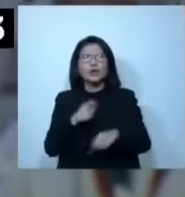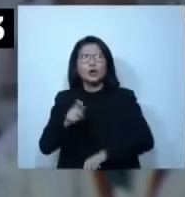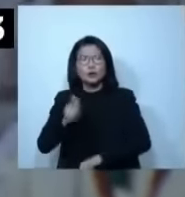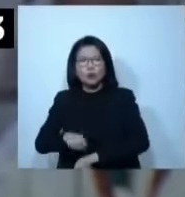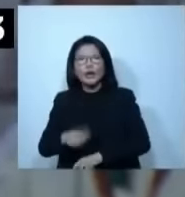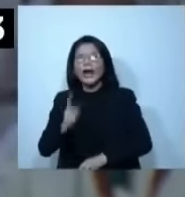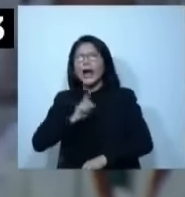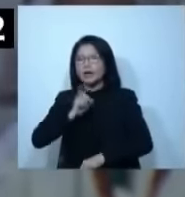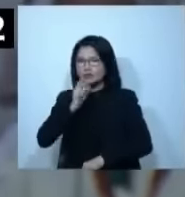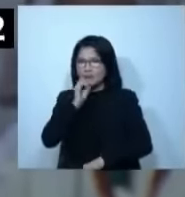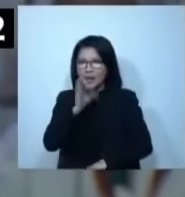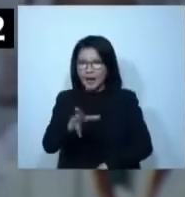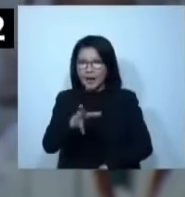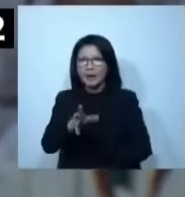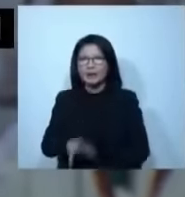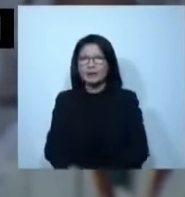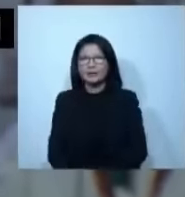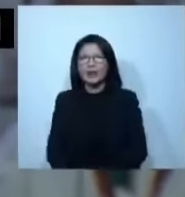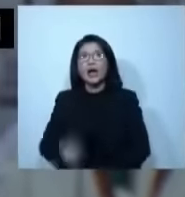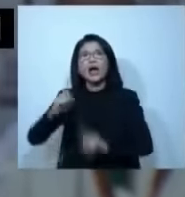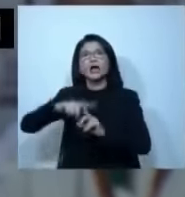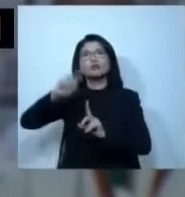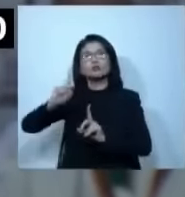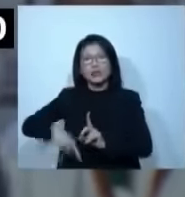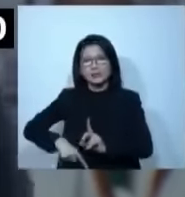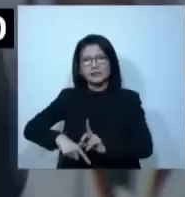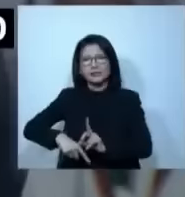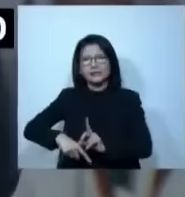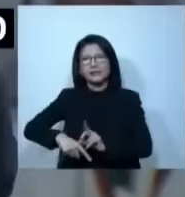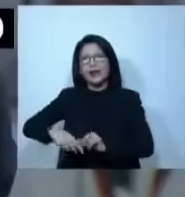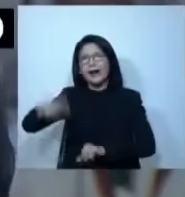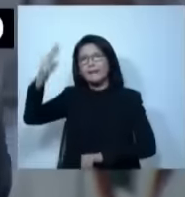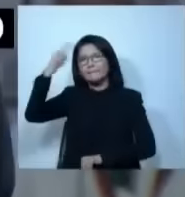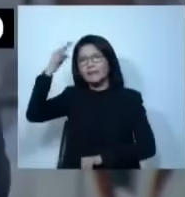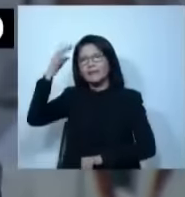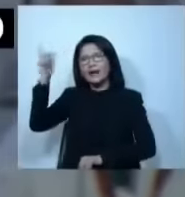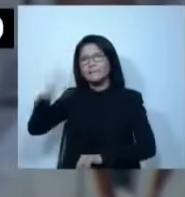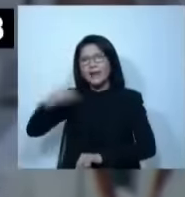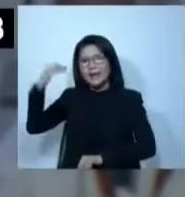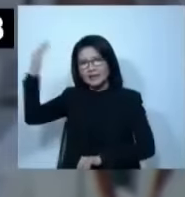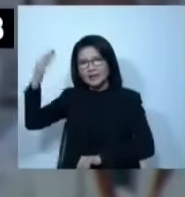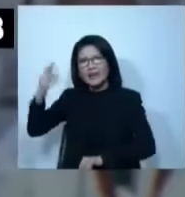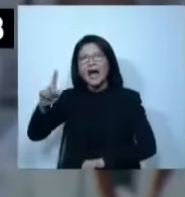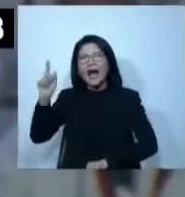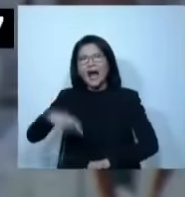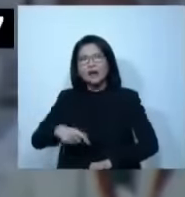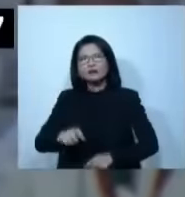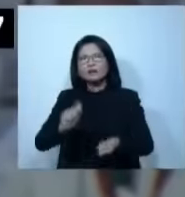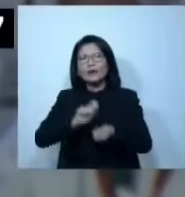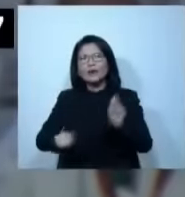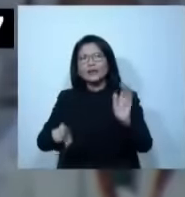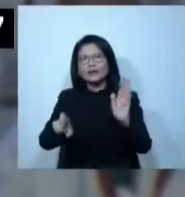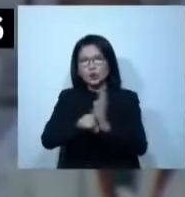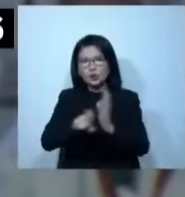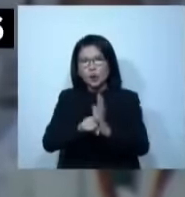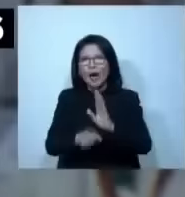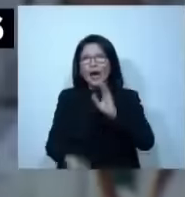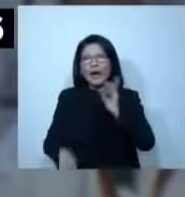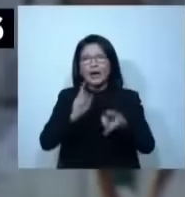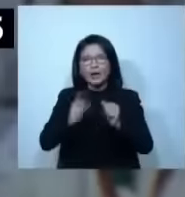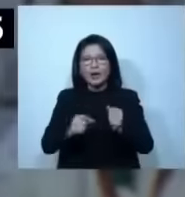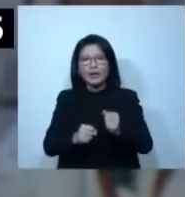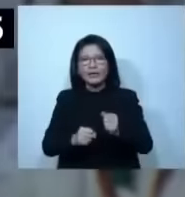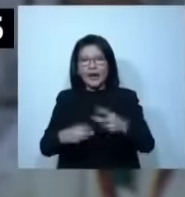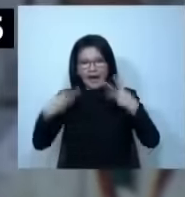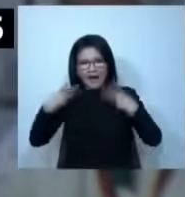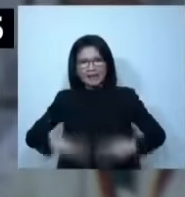kita harus mengatakan bahwa tugas dari pimpinan tertinggi memberi contoh. Bila ada pelanggaran etika,